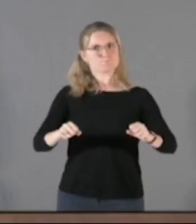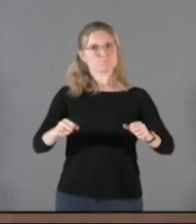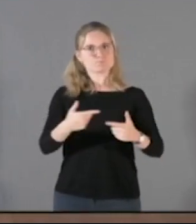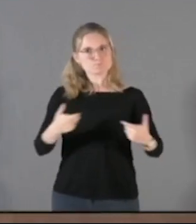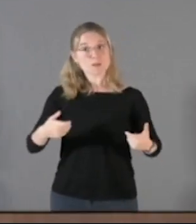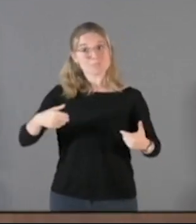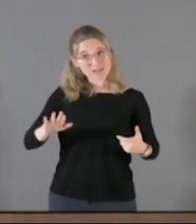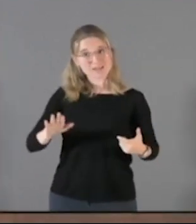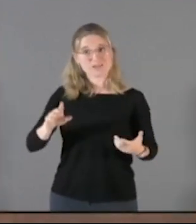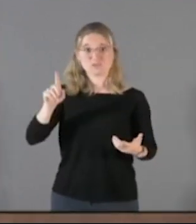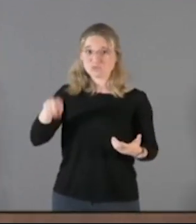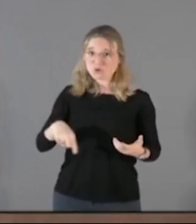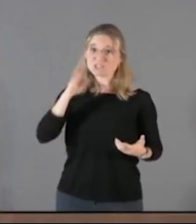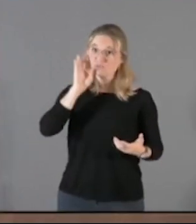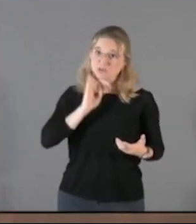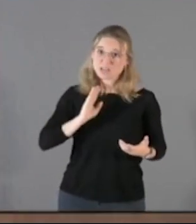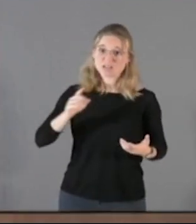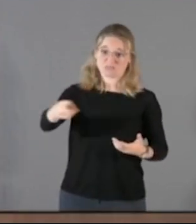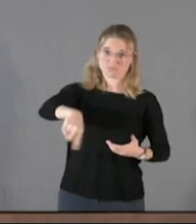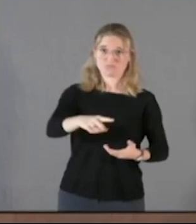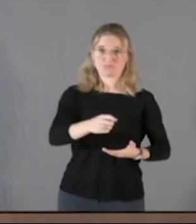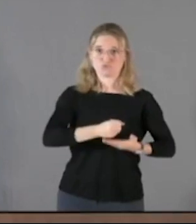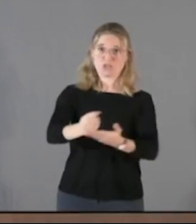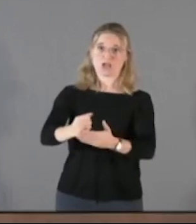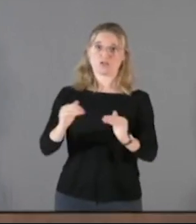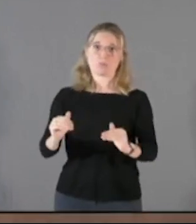le soutien de leurs élus comme ils